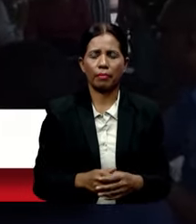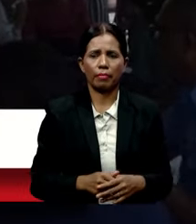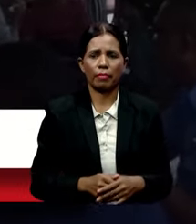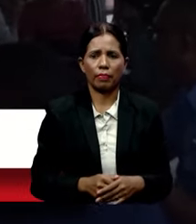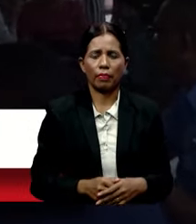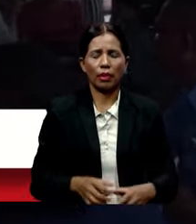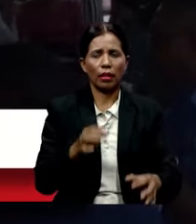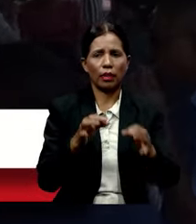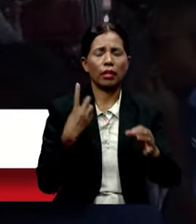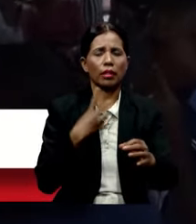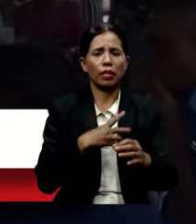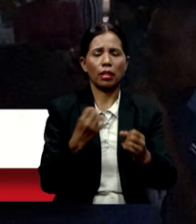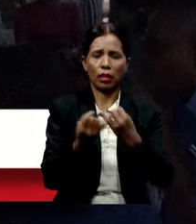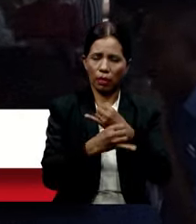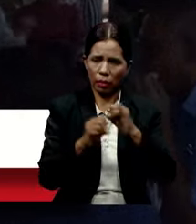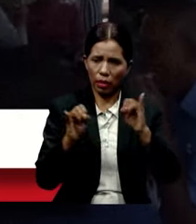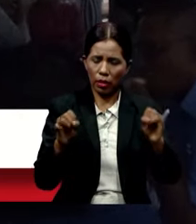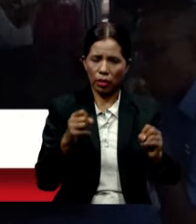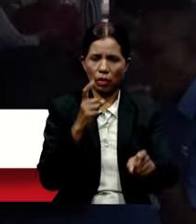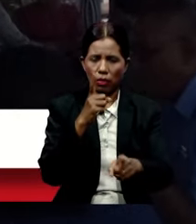Mas ita ukuan lolos